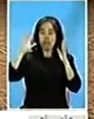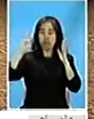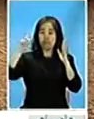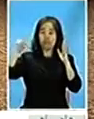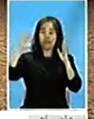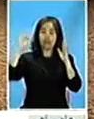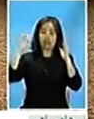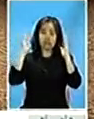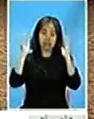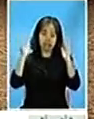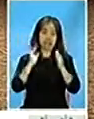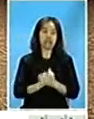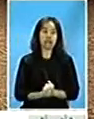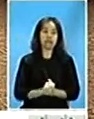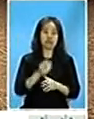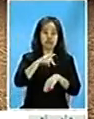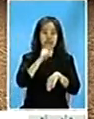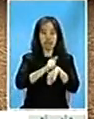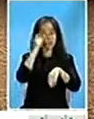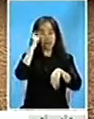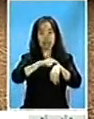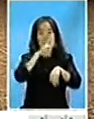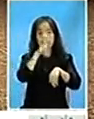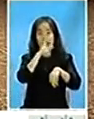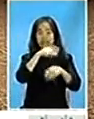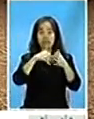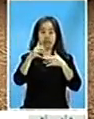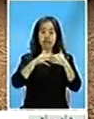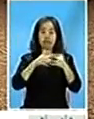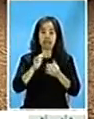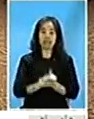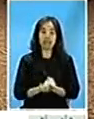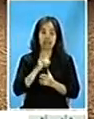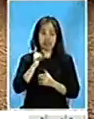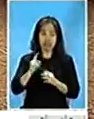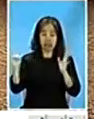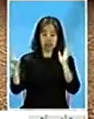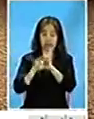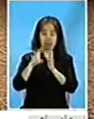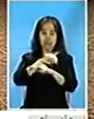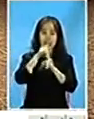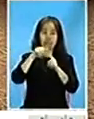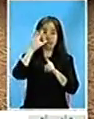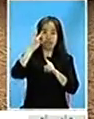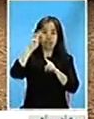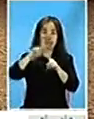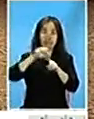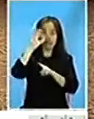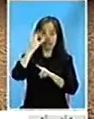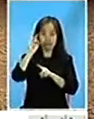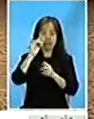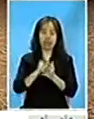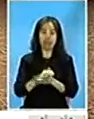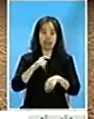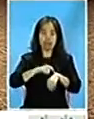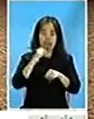าคมนะคะท่านประธานอาจจะไม่ค่อยว่างมาเข้าประชุมก็อาจจะจำวันไม่ได้วันสุดท้ายที่พิจารณาคือวันที่6สิงหาคมนะคะเวลา